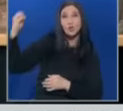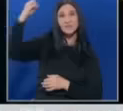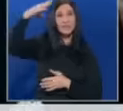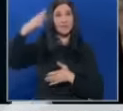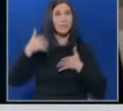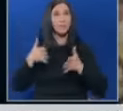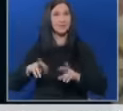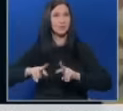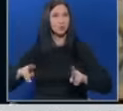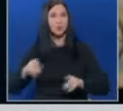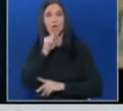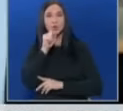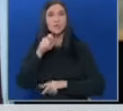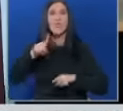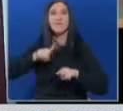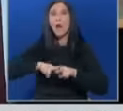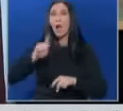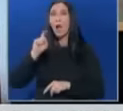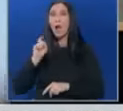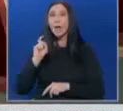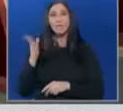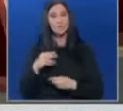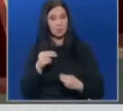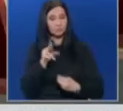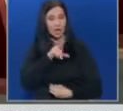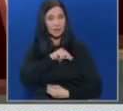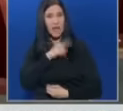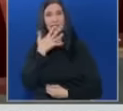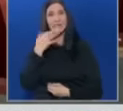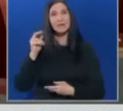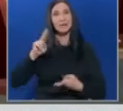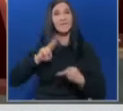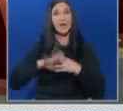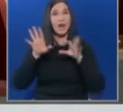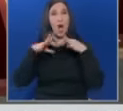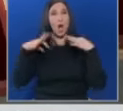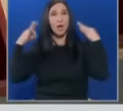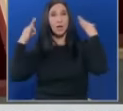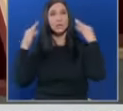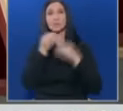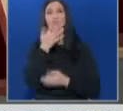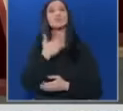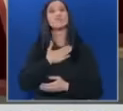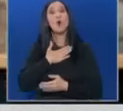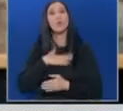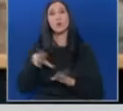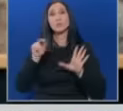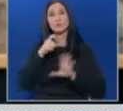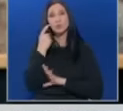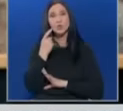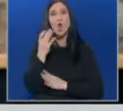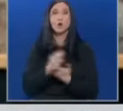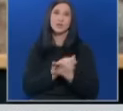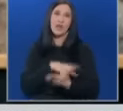на останалите. Журналистът Иван Гарелов беше удостоен със Златен век Огърлие по случай своята 80 годишнина.